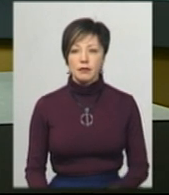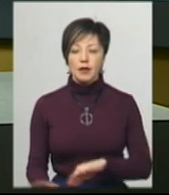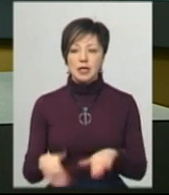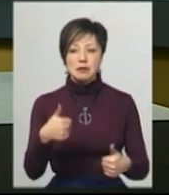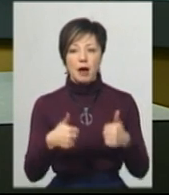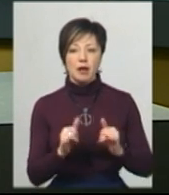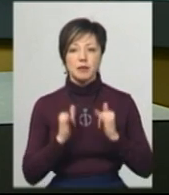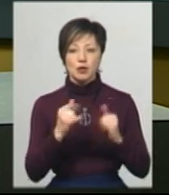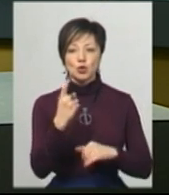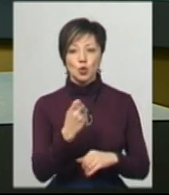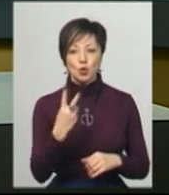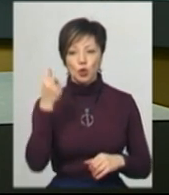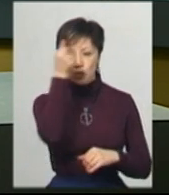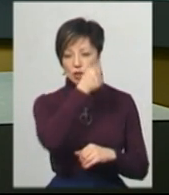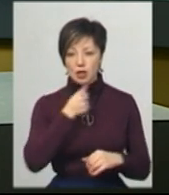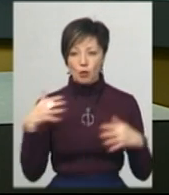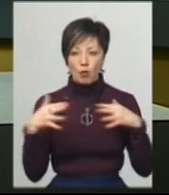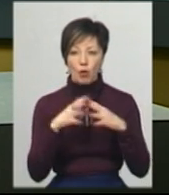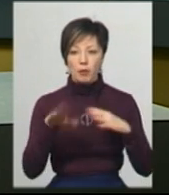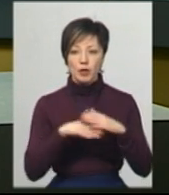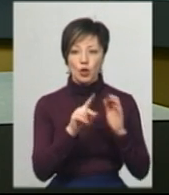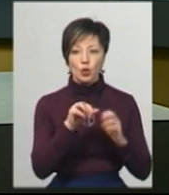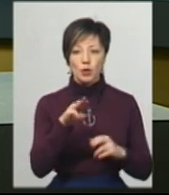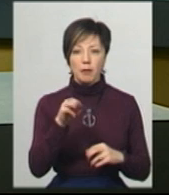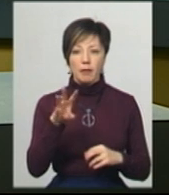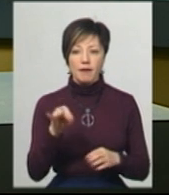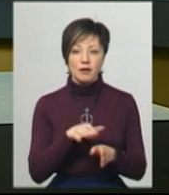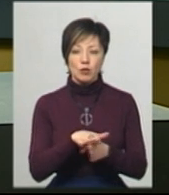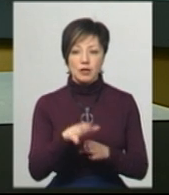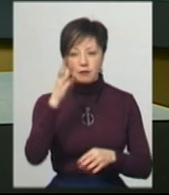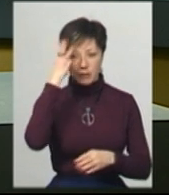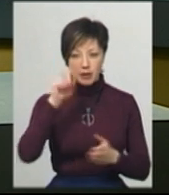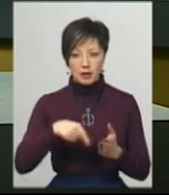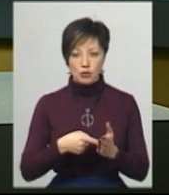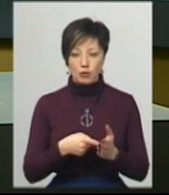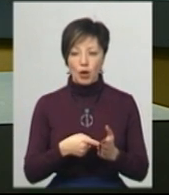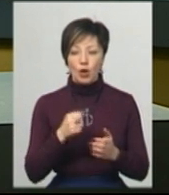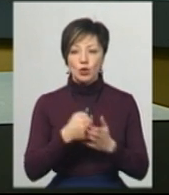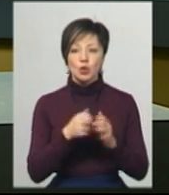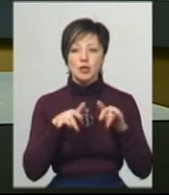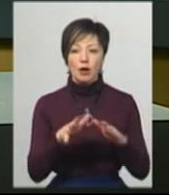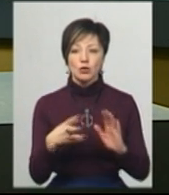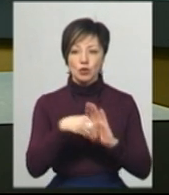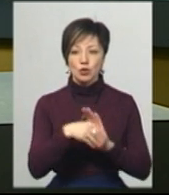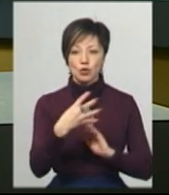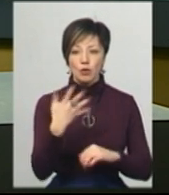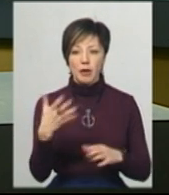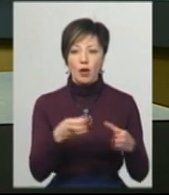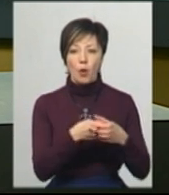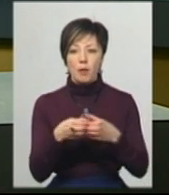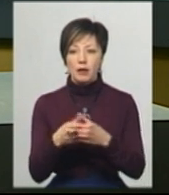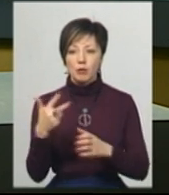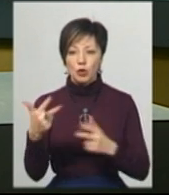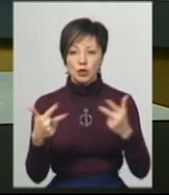Квест-змагання, присвячені 102-й річниці бою під Крутами, вперше відбулися в обласному центрі. До заходу долучилися 45 команд, по